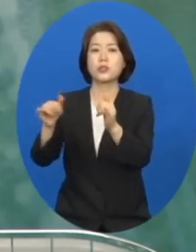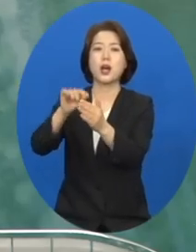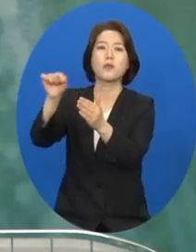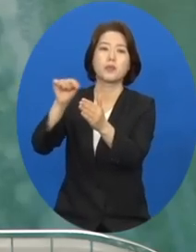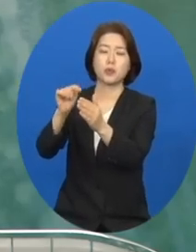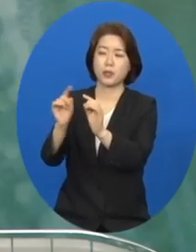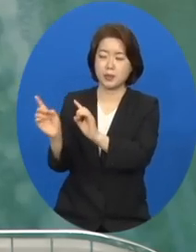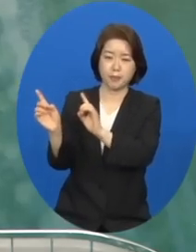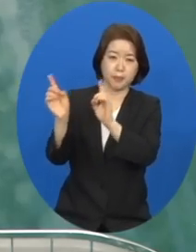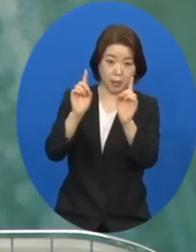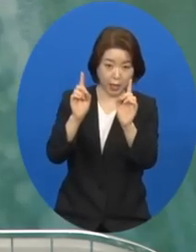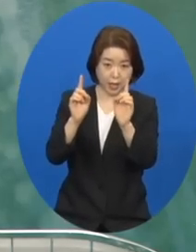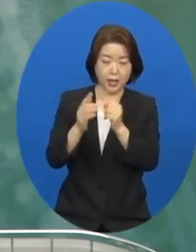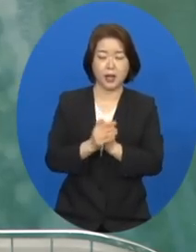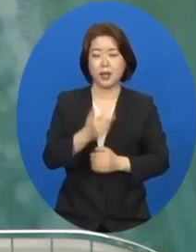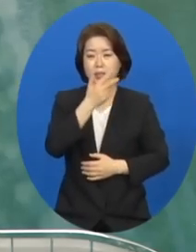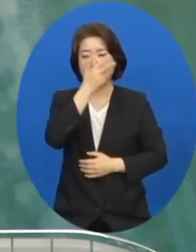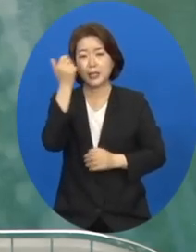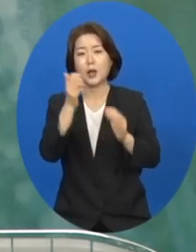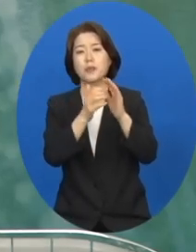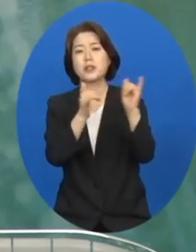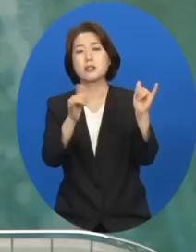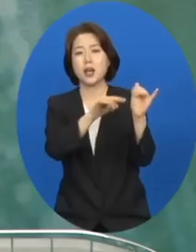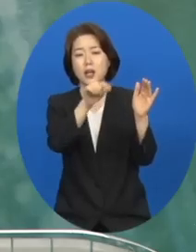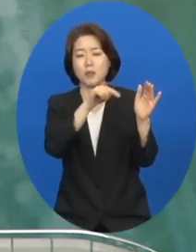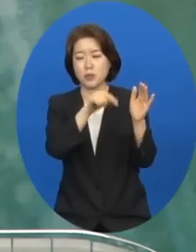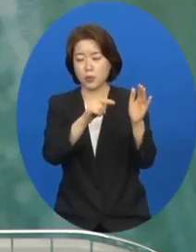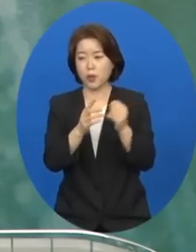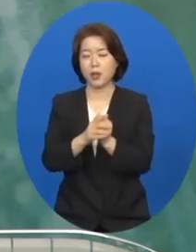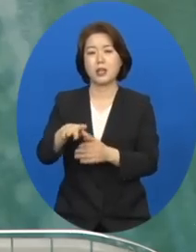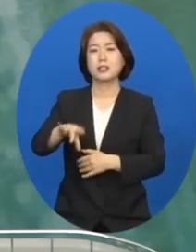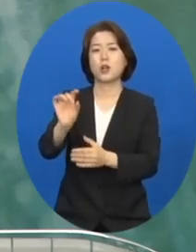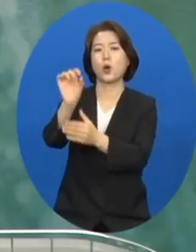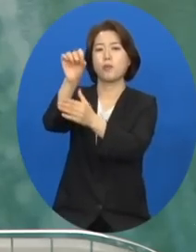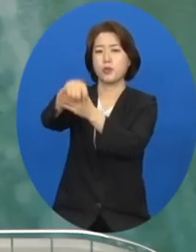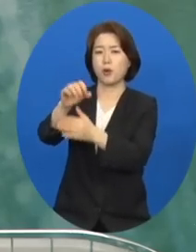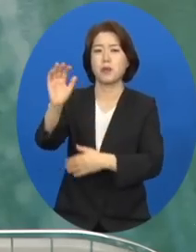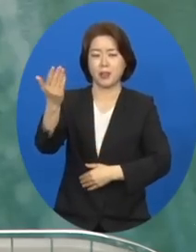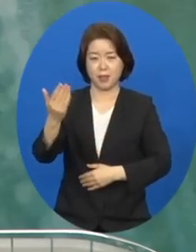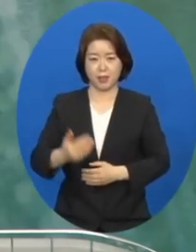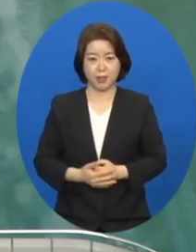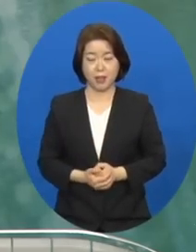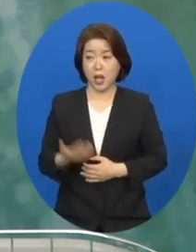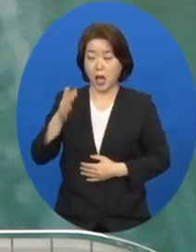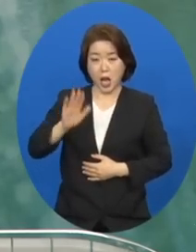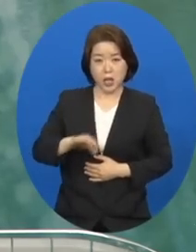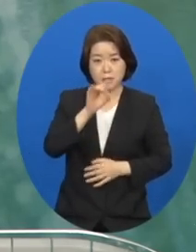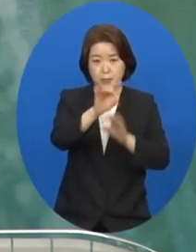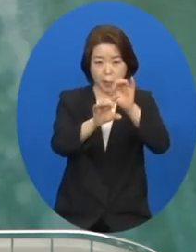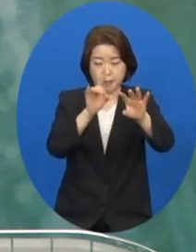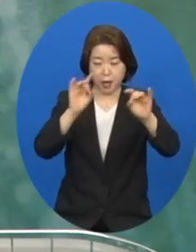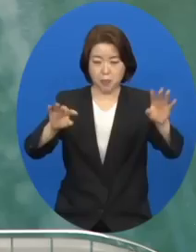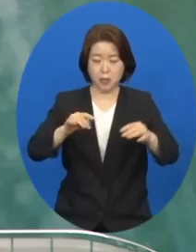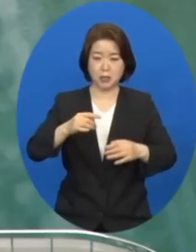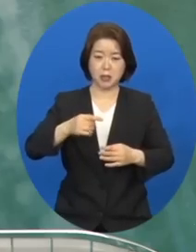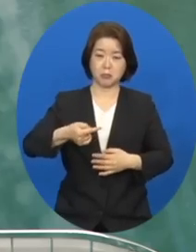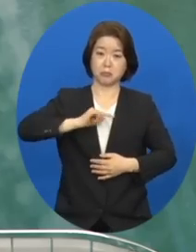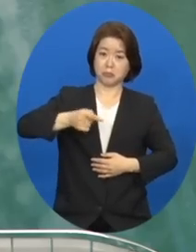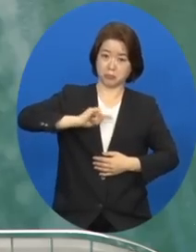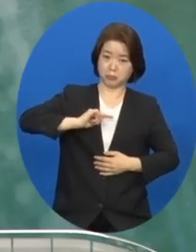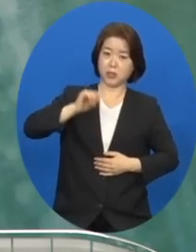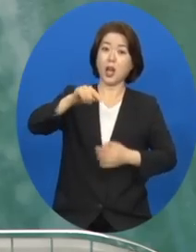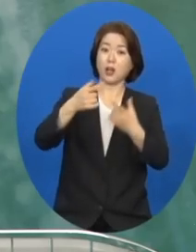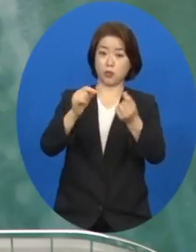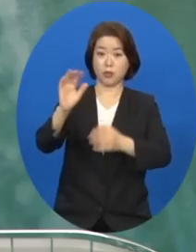살아 나셔서 잠든 사람들의 첫 열매가 되셨습니다 그러나 아 각각 제 차례대로 그렇게 될